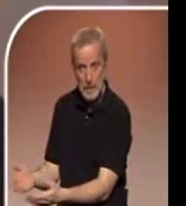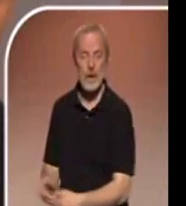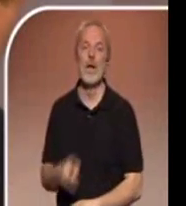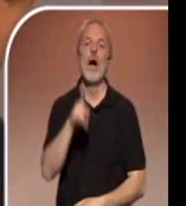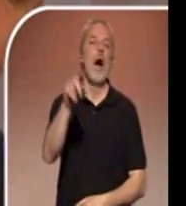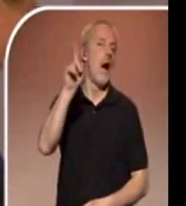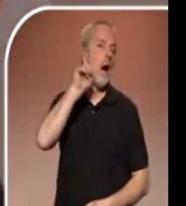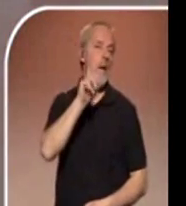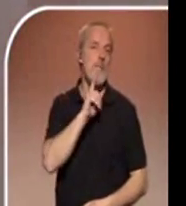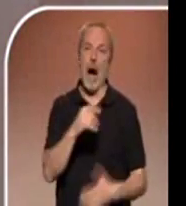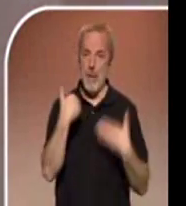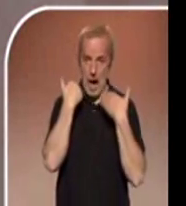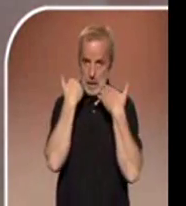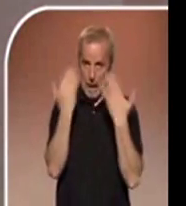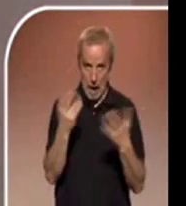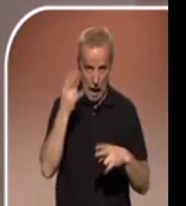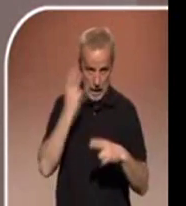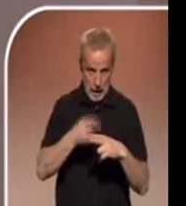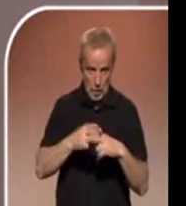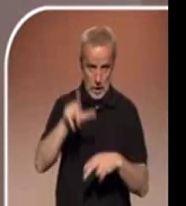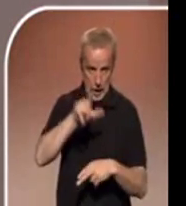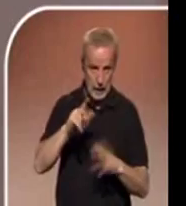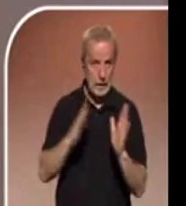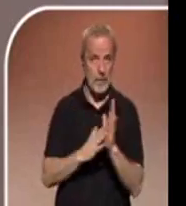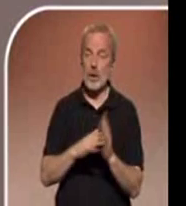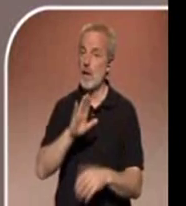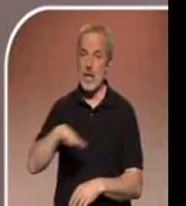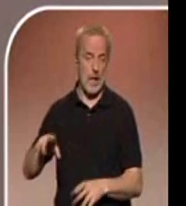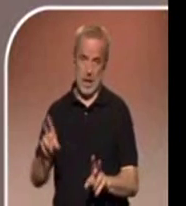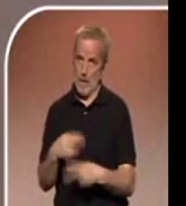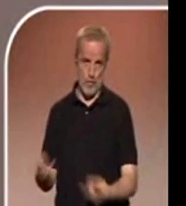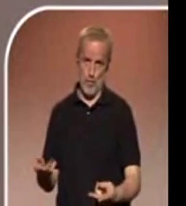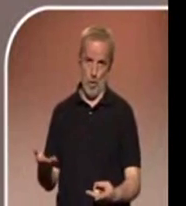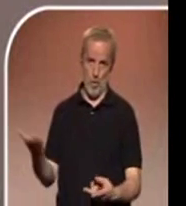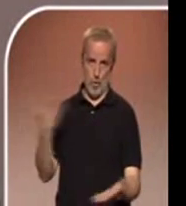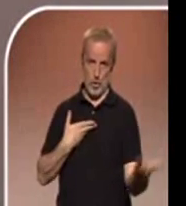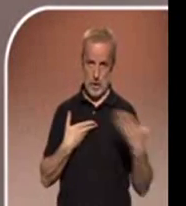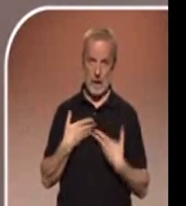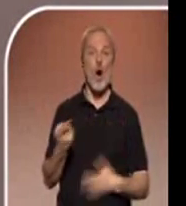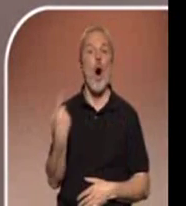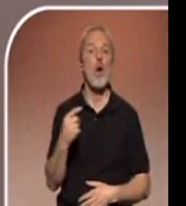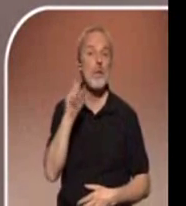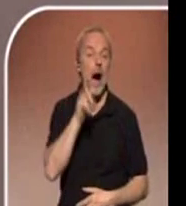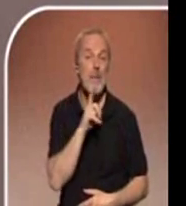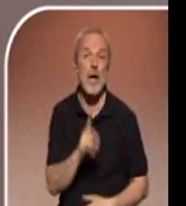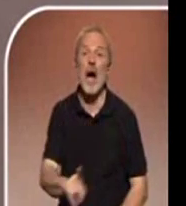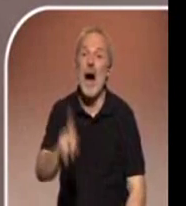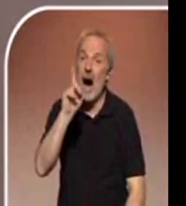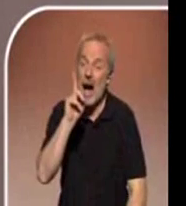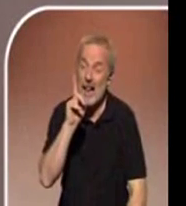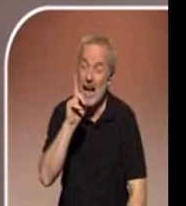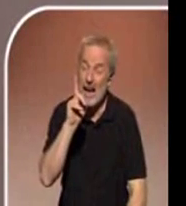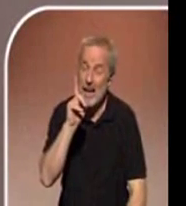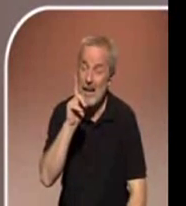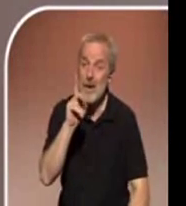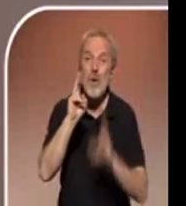nemá, tak ty děti ten znak po ní dostat nemohou, ale samozřejmě nelze vyloučit, že by zcela náhodně, tak jak jsem